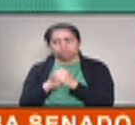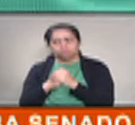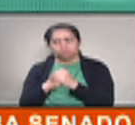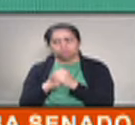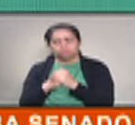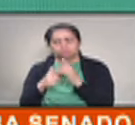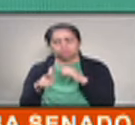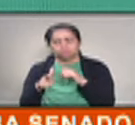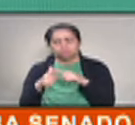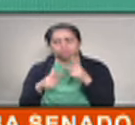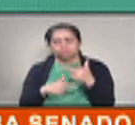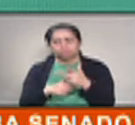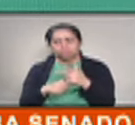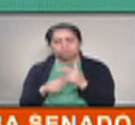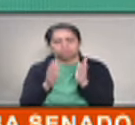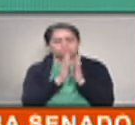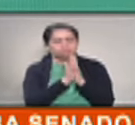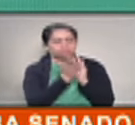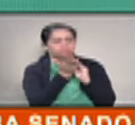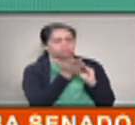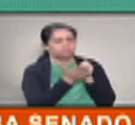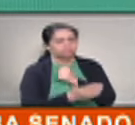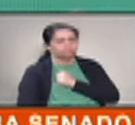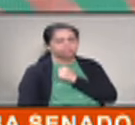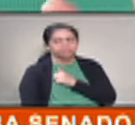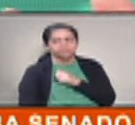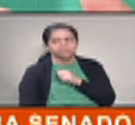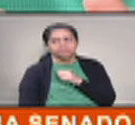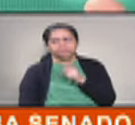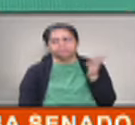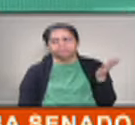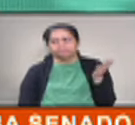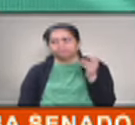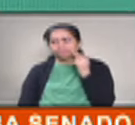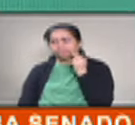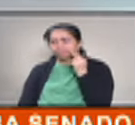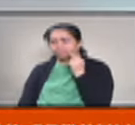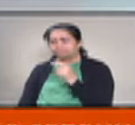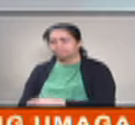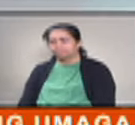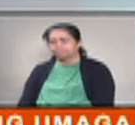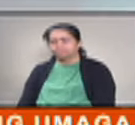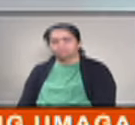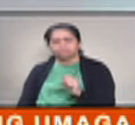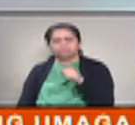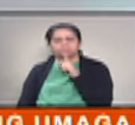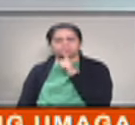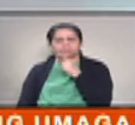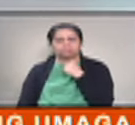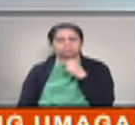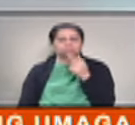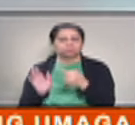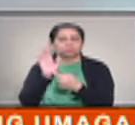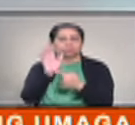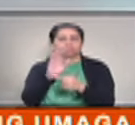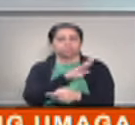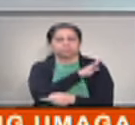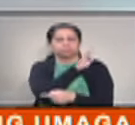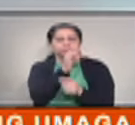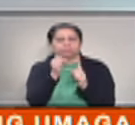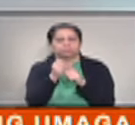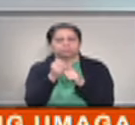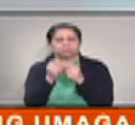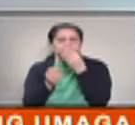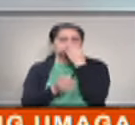And pangatlo, humingi kayo ng apology dito kay Ms. Delma. So doon pa lamang nag-exhibit kayo ng katapangan